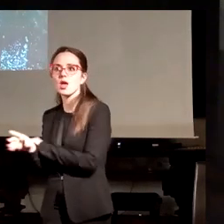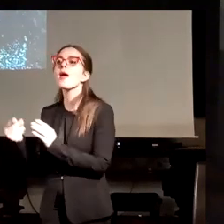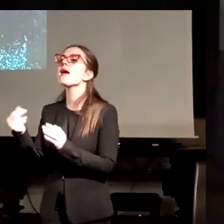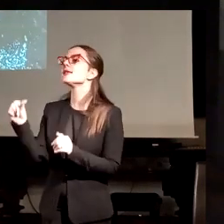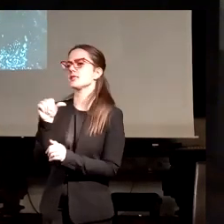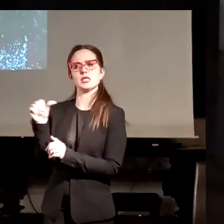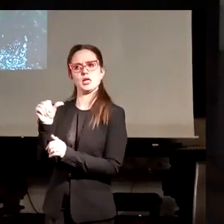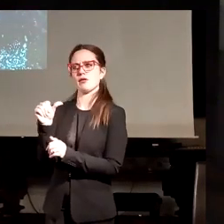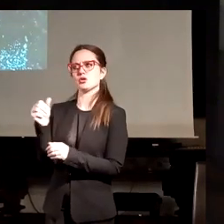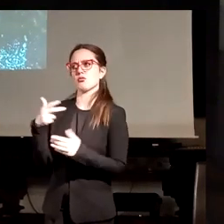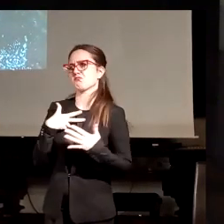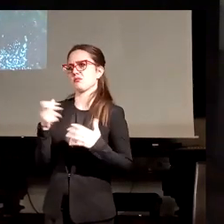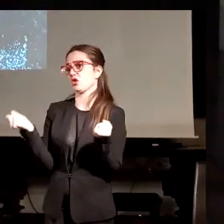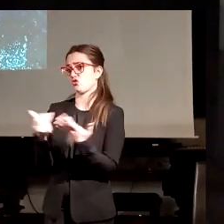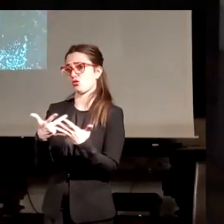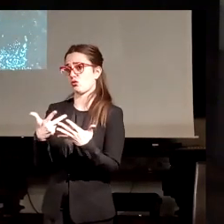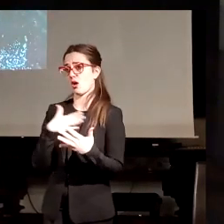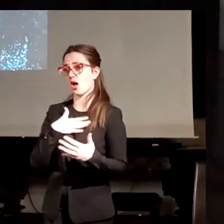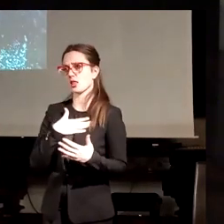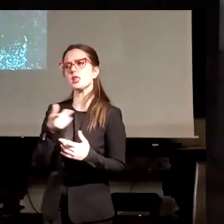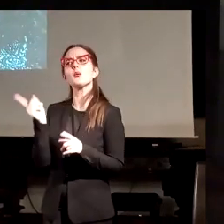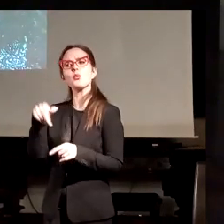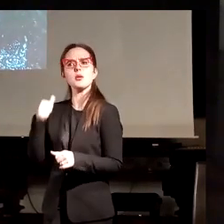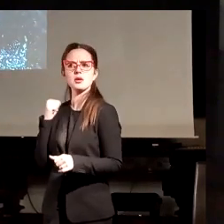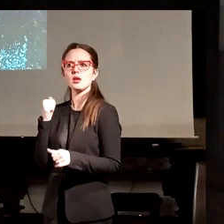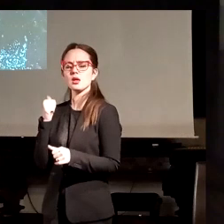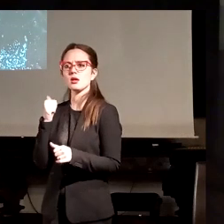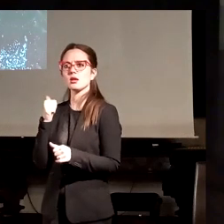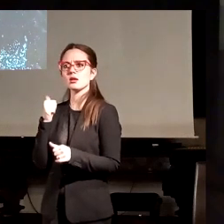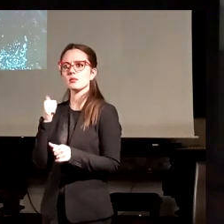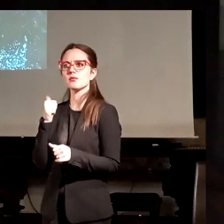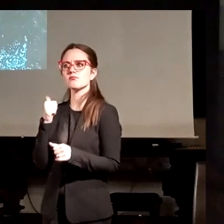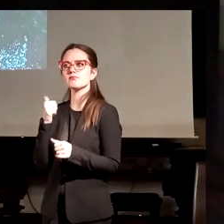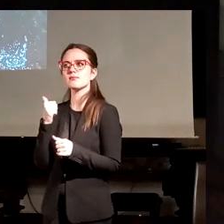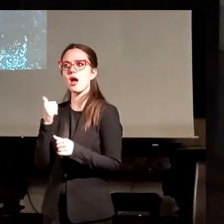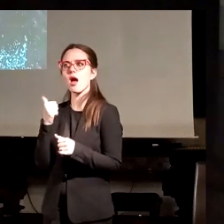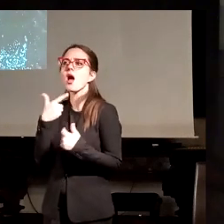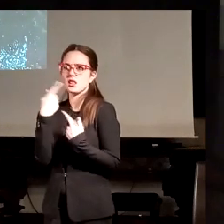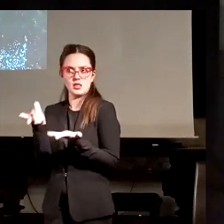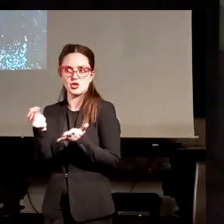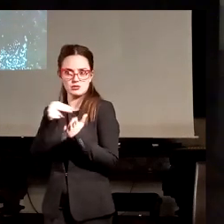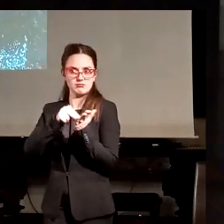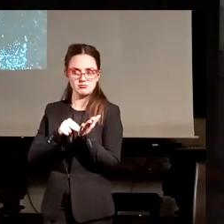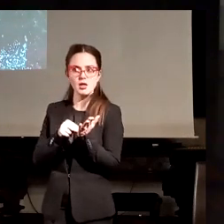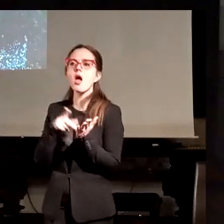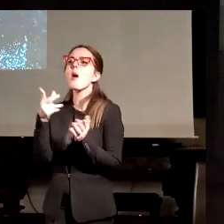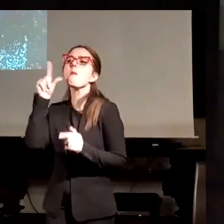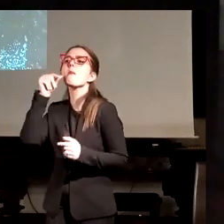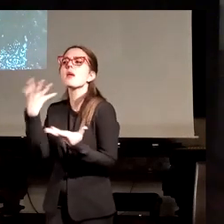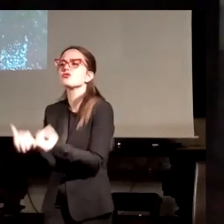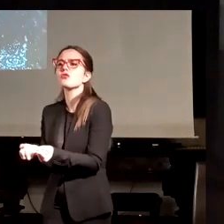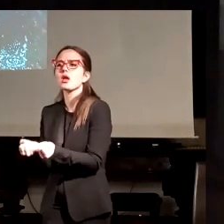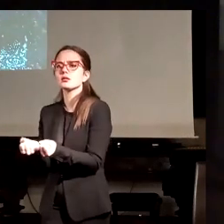circa anche un po prima e il padre lo accetta